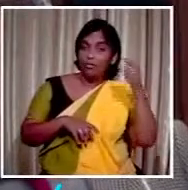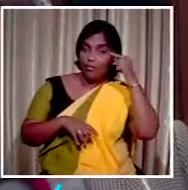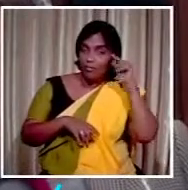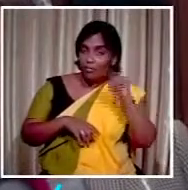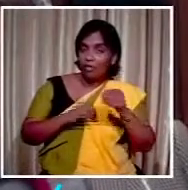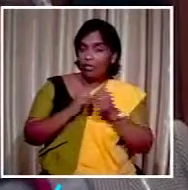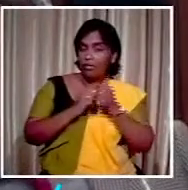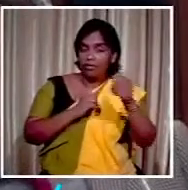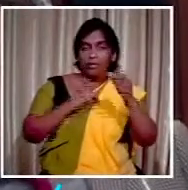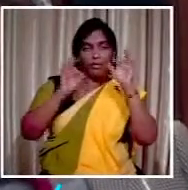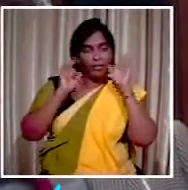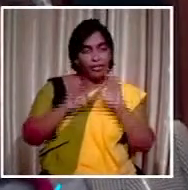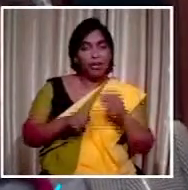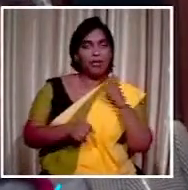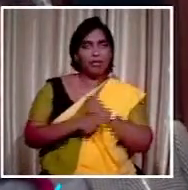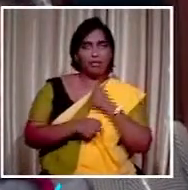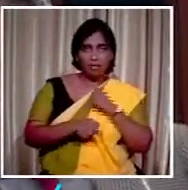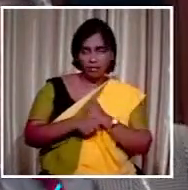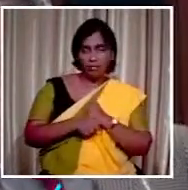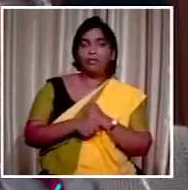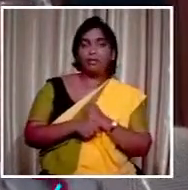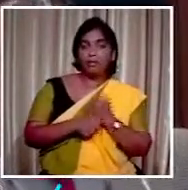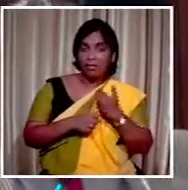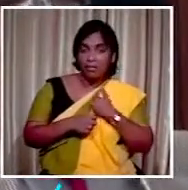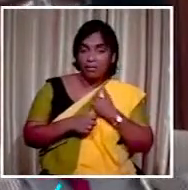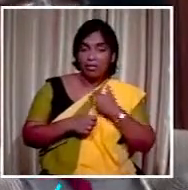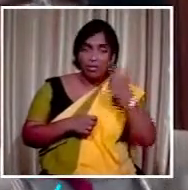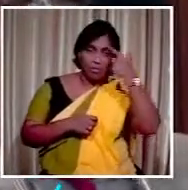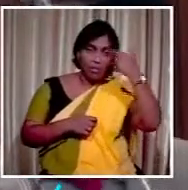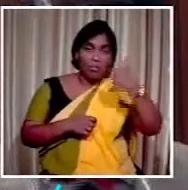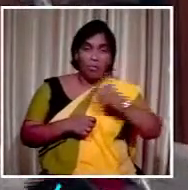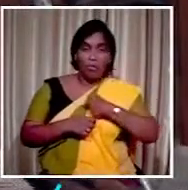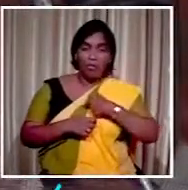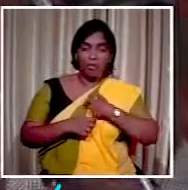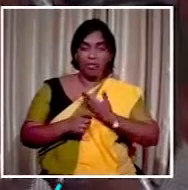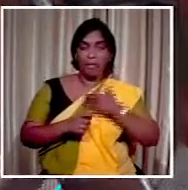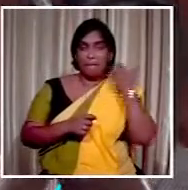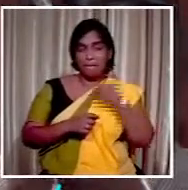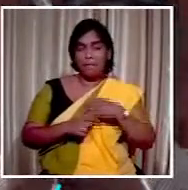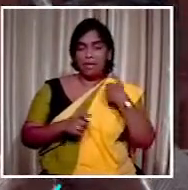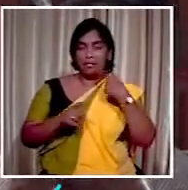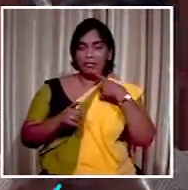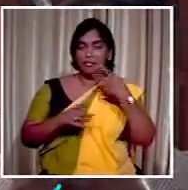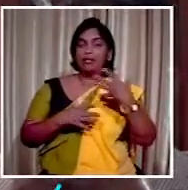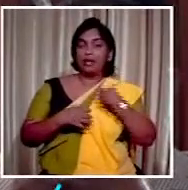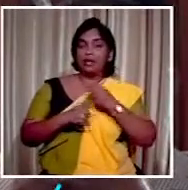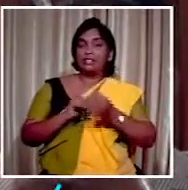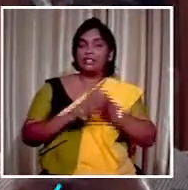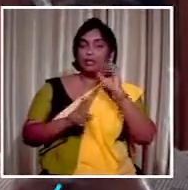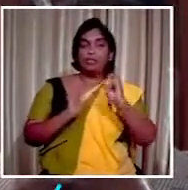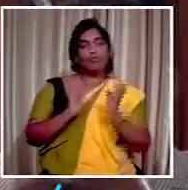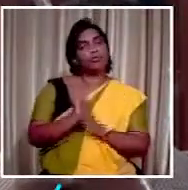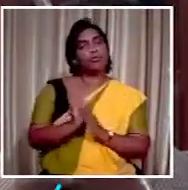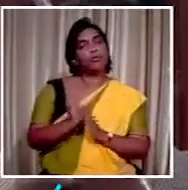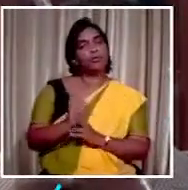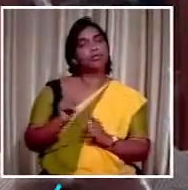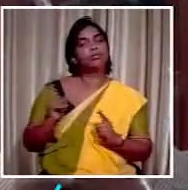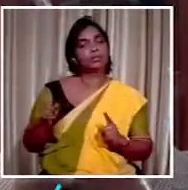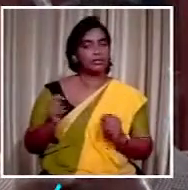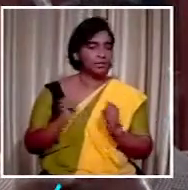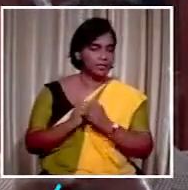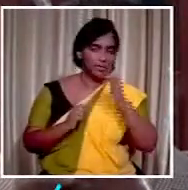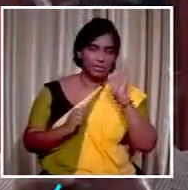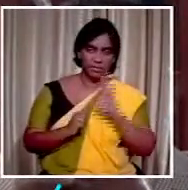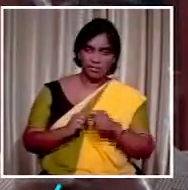පියවර නොගත්ත එදා ආණ්ඩුව මාව දඩයම් කරයි කියන නිගමනයට ජනාධිපති කොමිෂන් සභාව ඇවිල්ලා